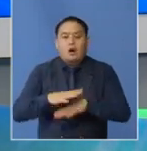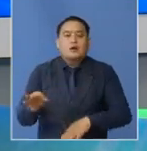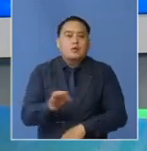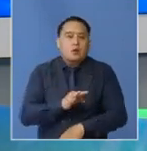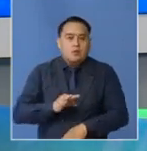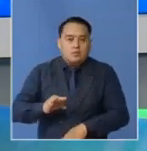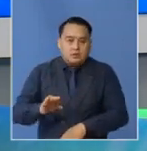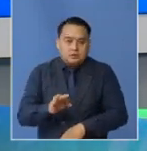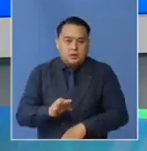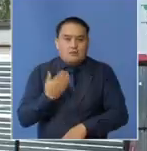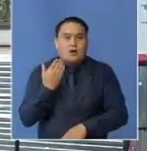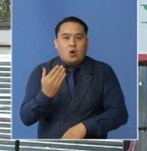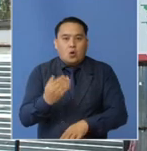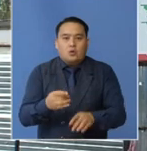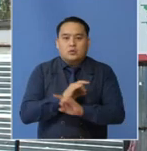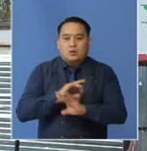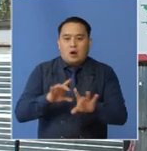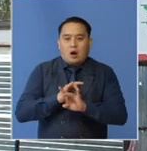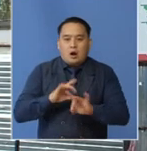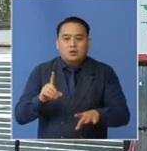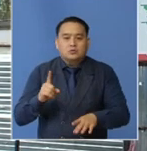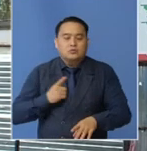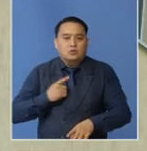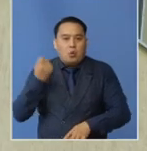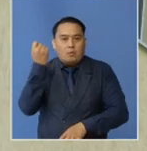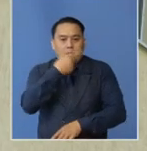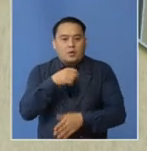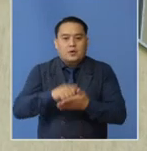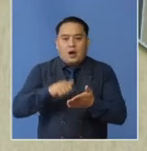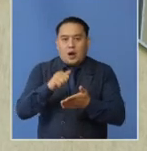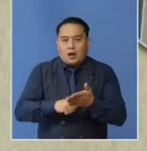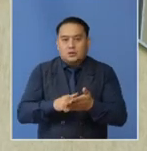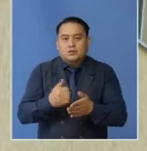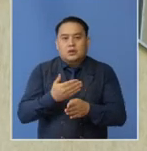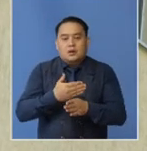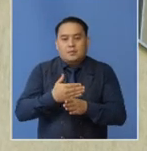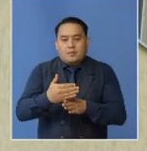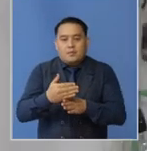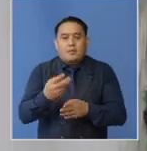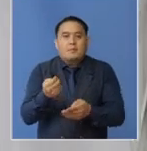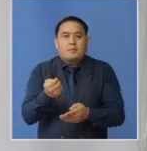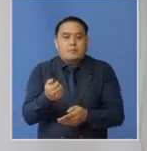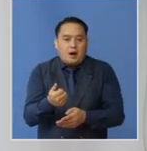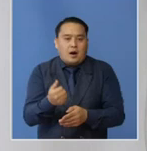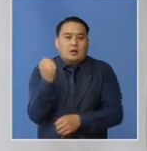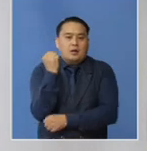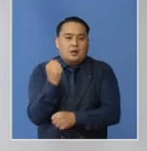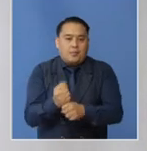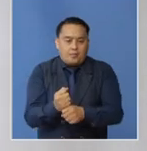акима Алматинской области Лязата Турлашева. Как стало ясно, причина низких темпов темпов, малое количество работников, а